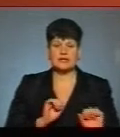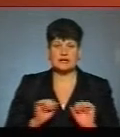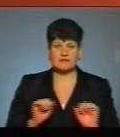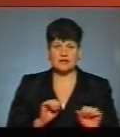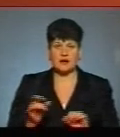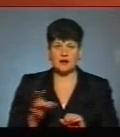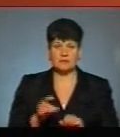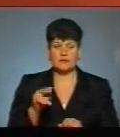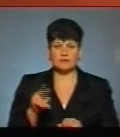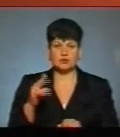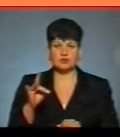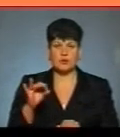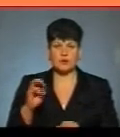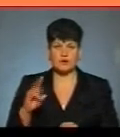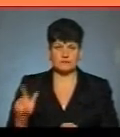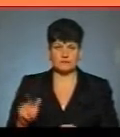району Павло Дронь.